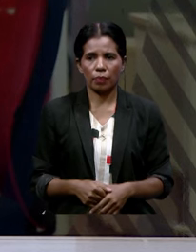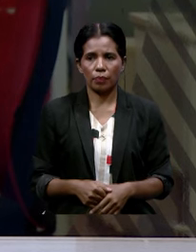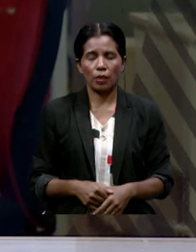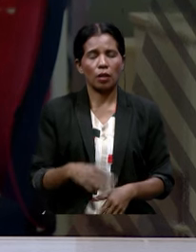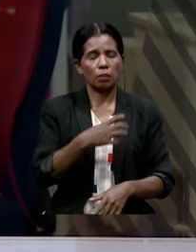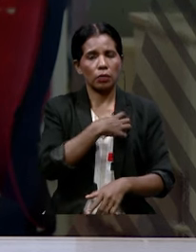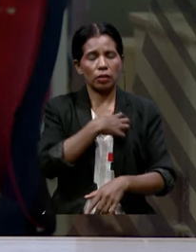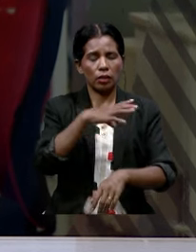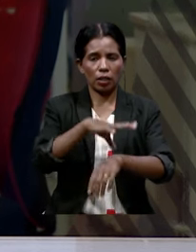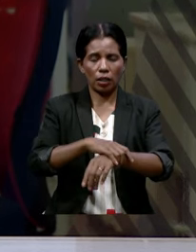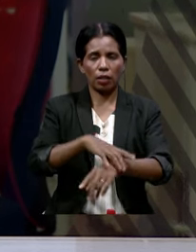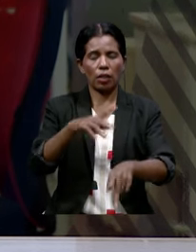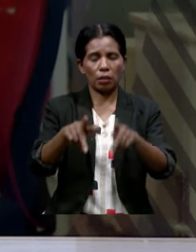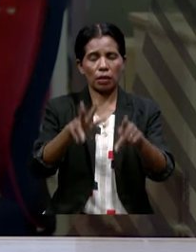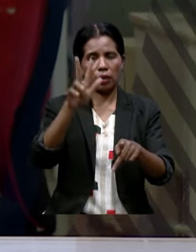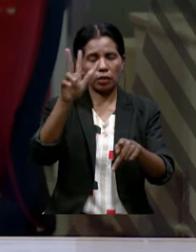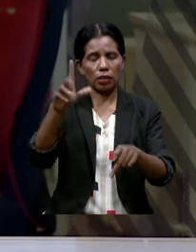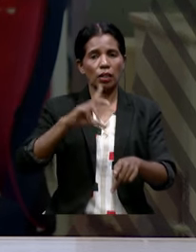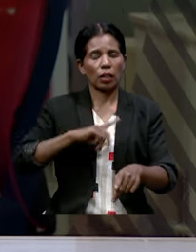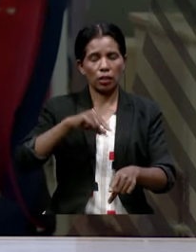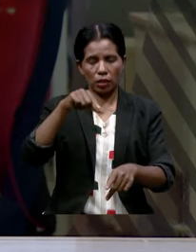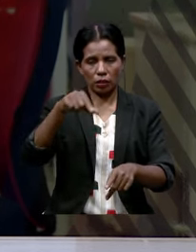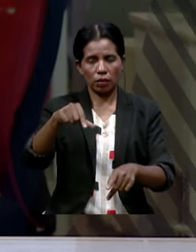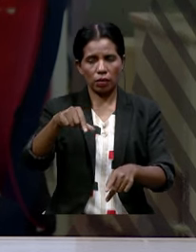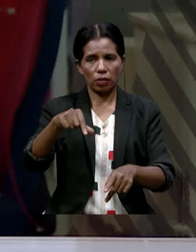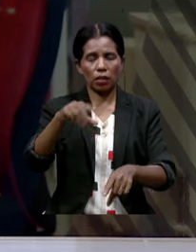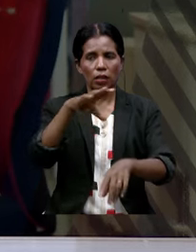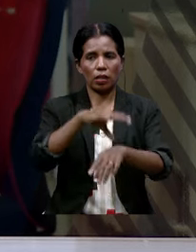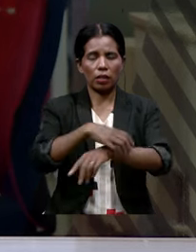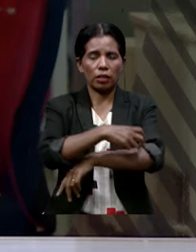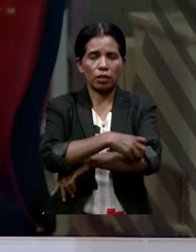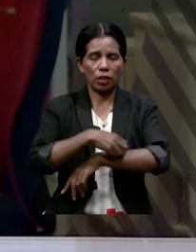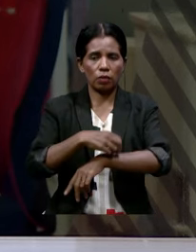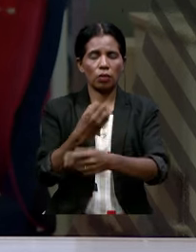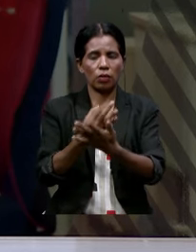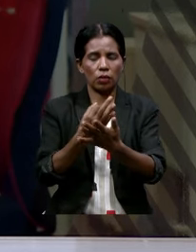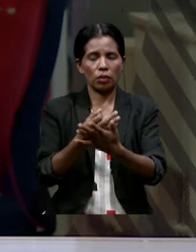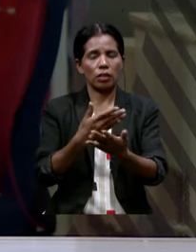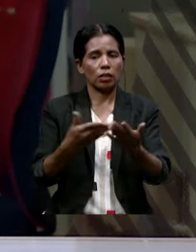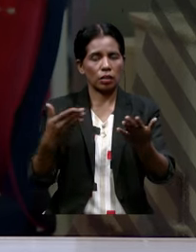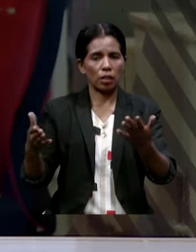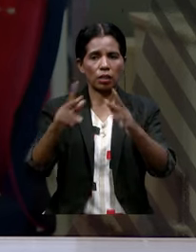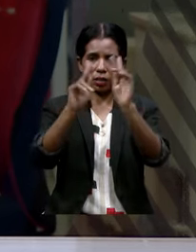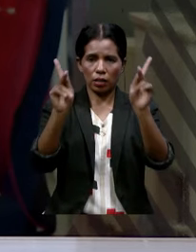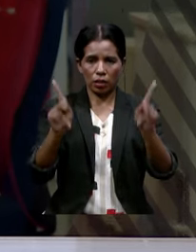Penitele deteng siridaw na yung tolu ihalikisa, suspeito na osang no sasang ihaloza.